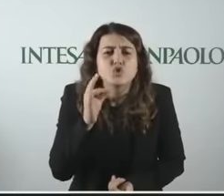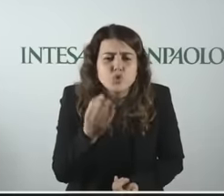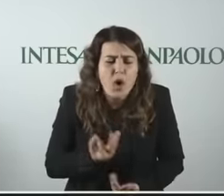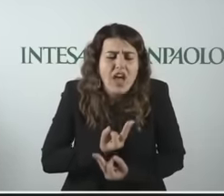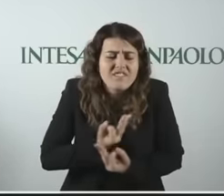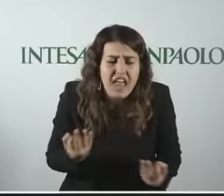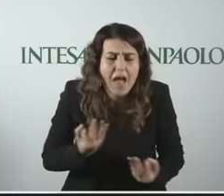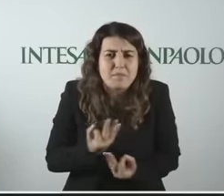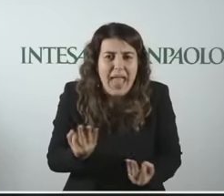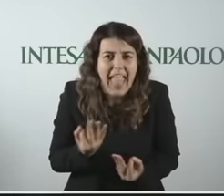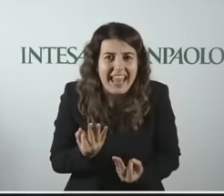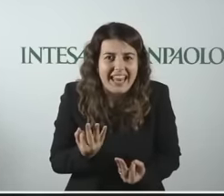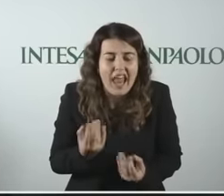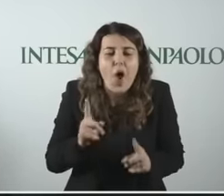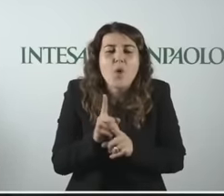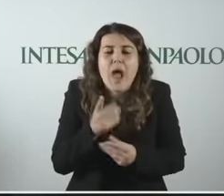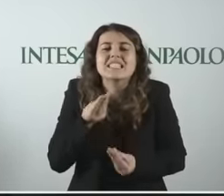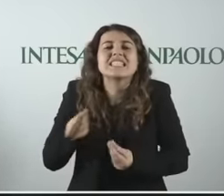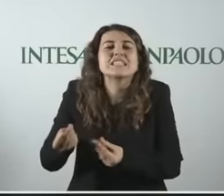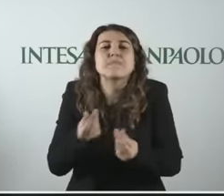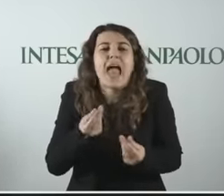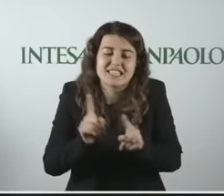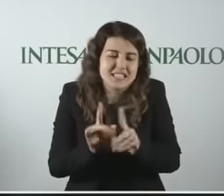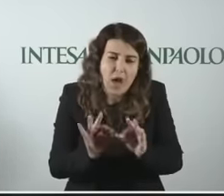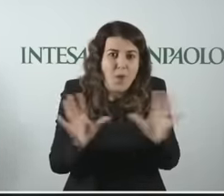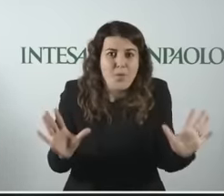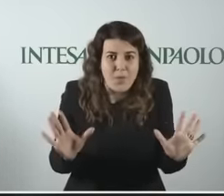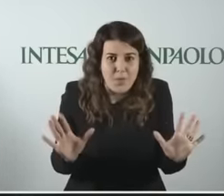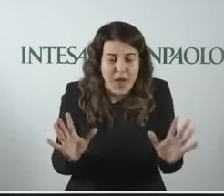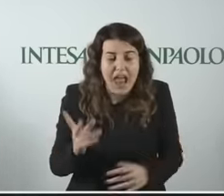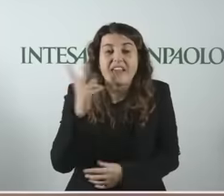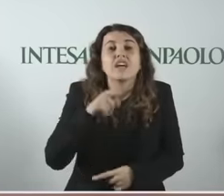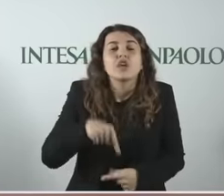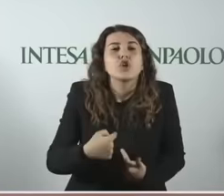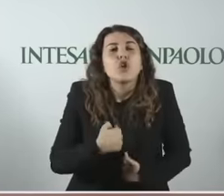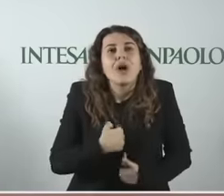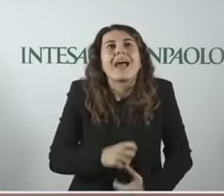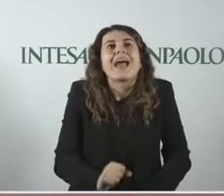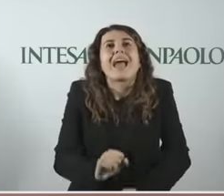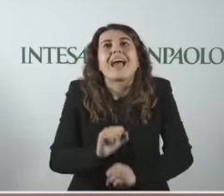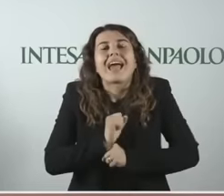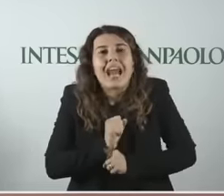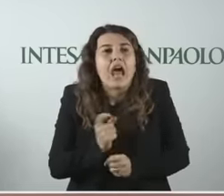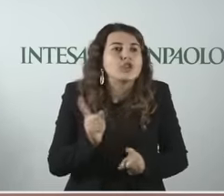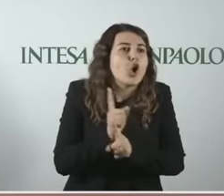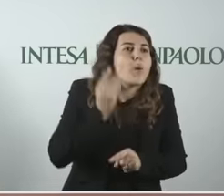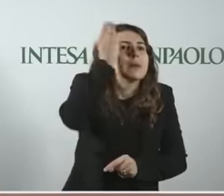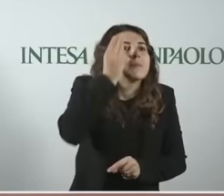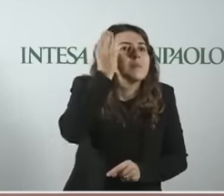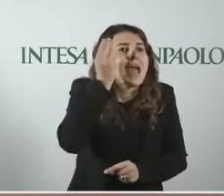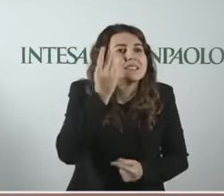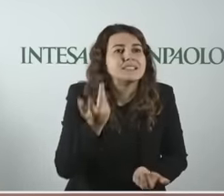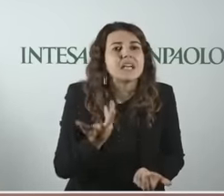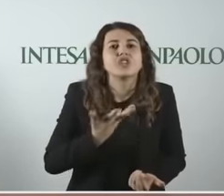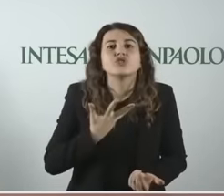fare bene è così le spezie ovviamente no ecco Dopodiché non c'era credo il luogo comune del tipo